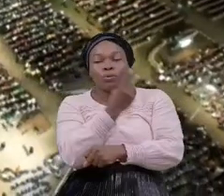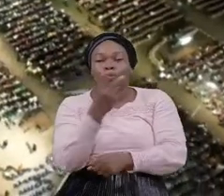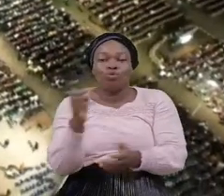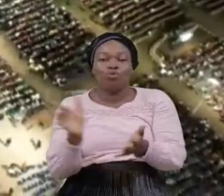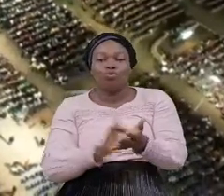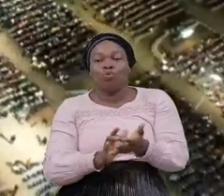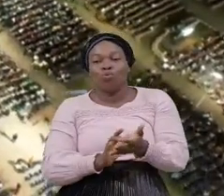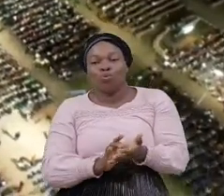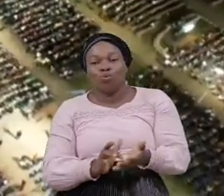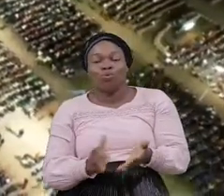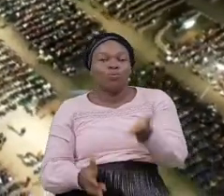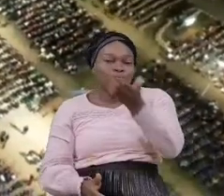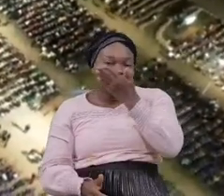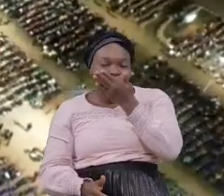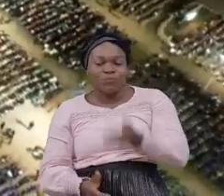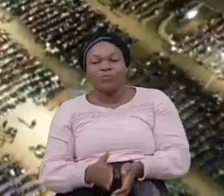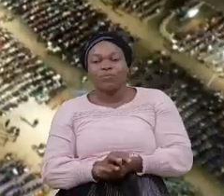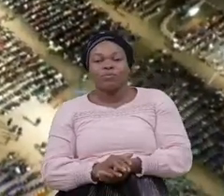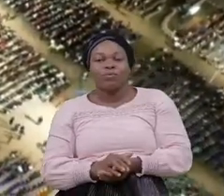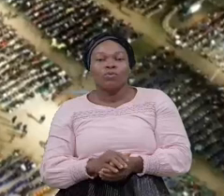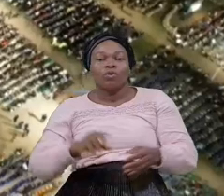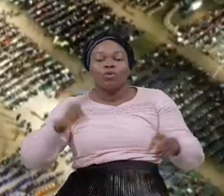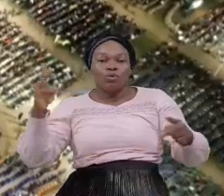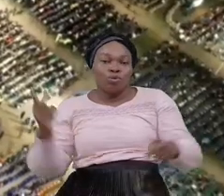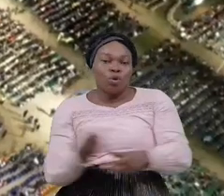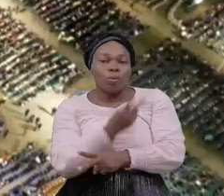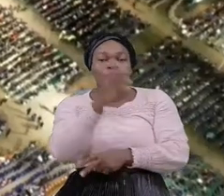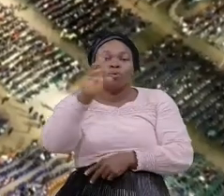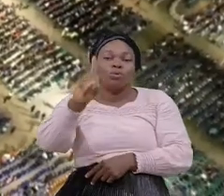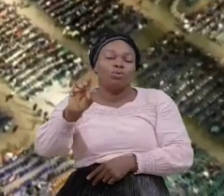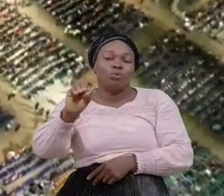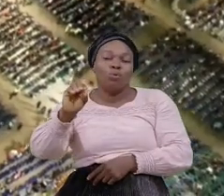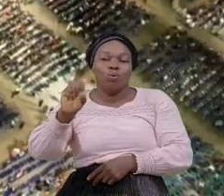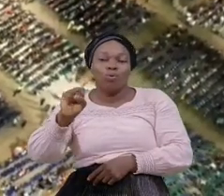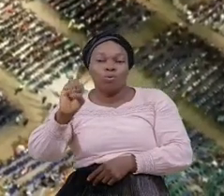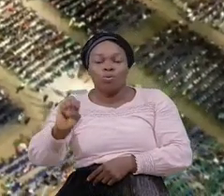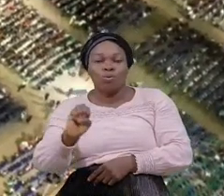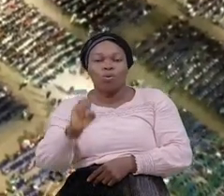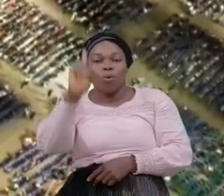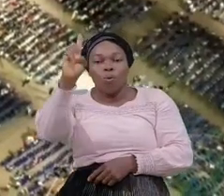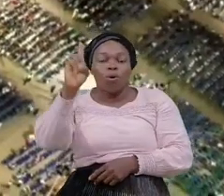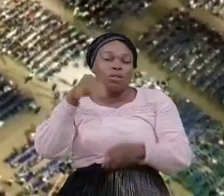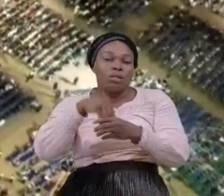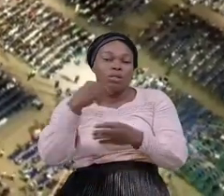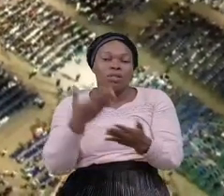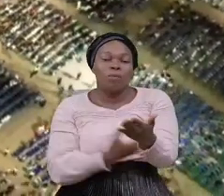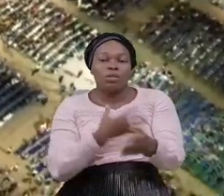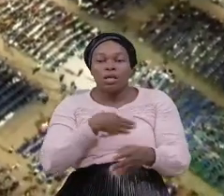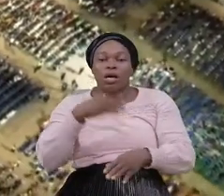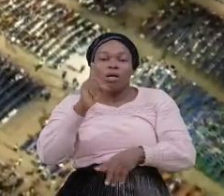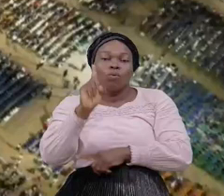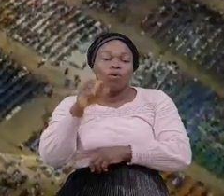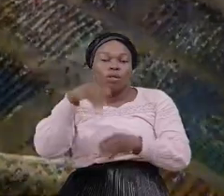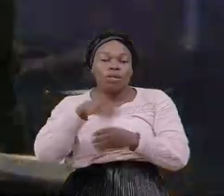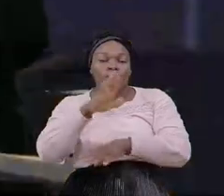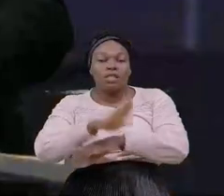dose. Ne croyez pas ce que vous dites. Double dose. Une matin et l'autre,